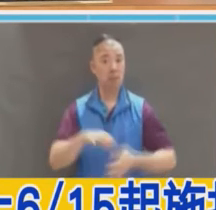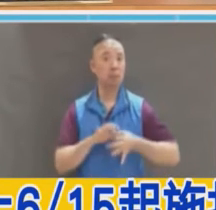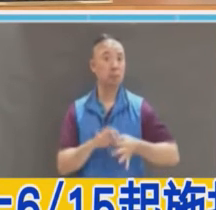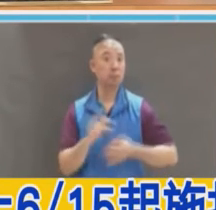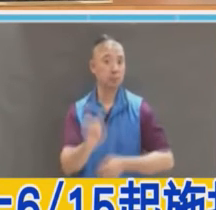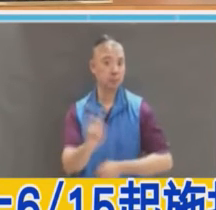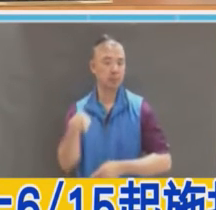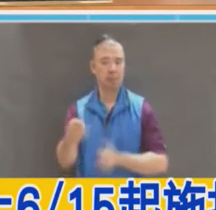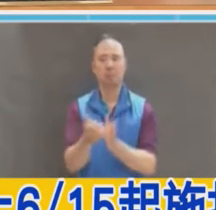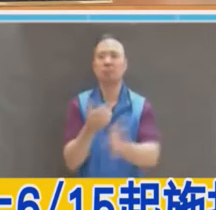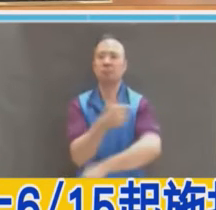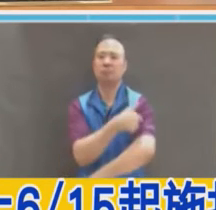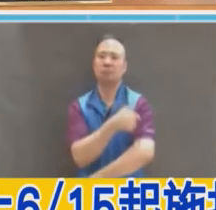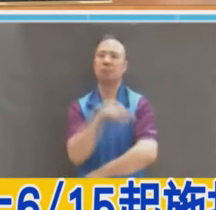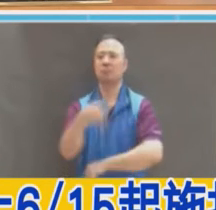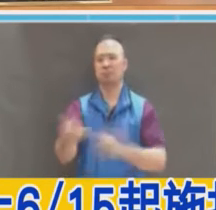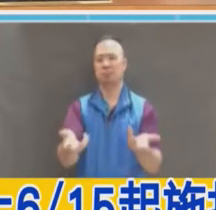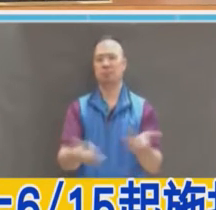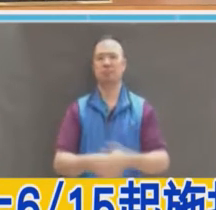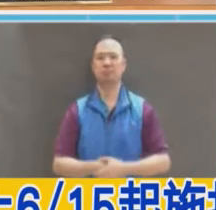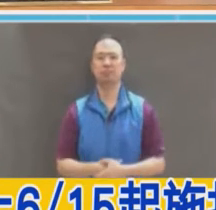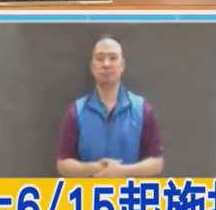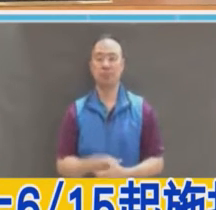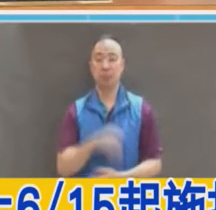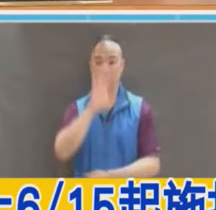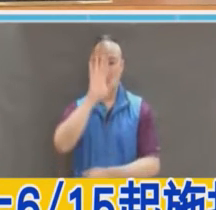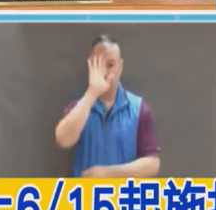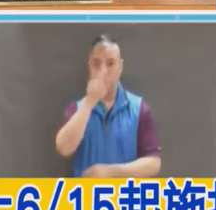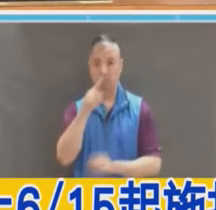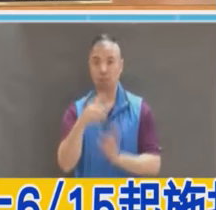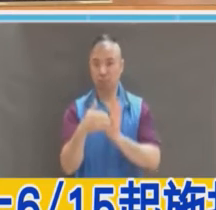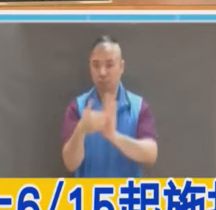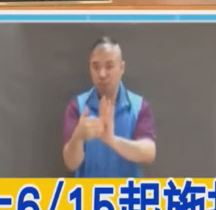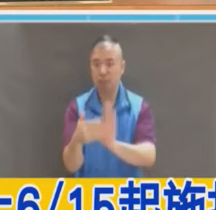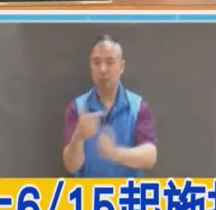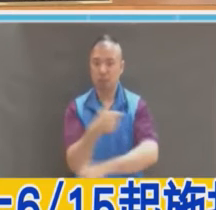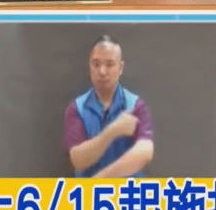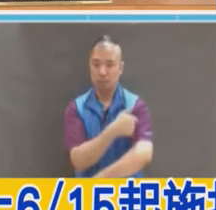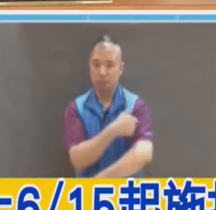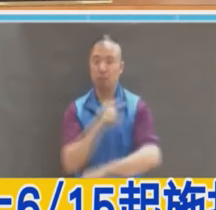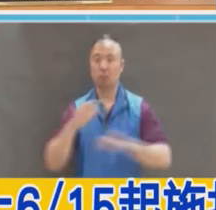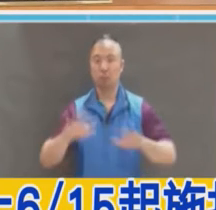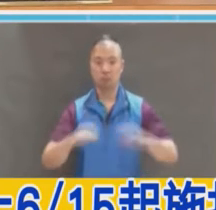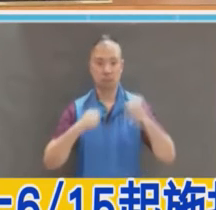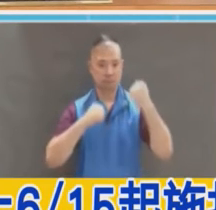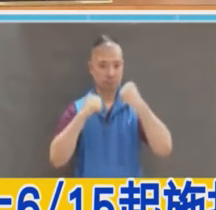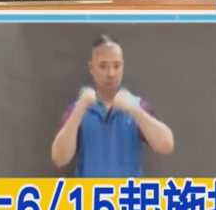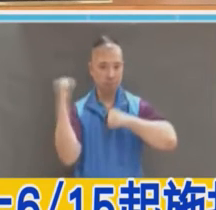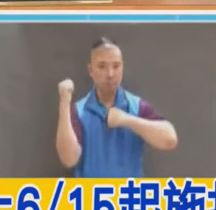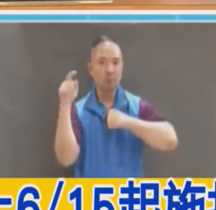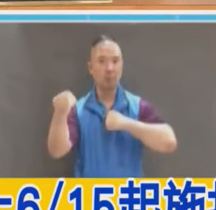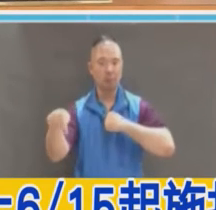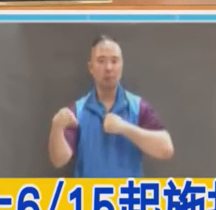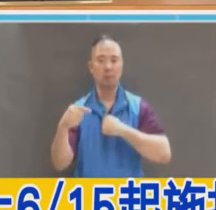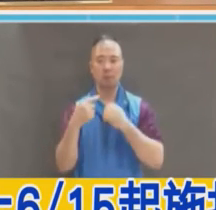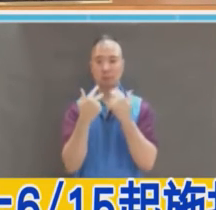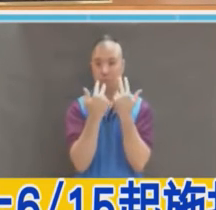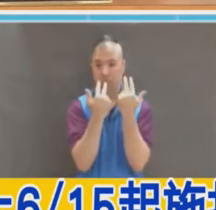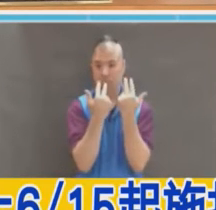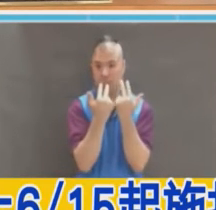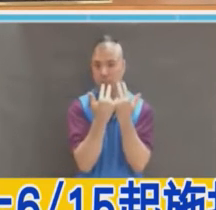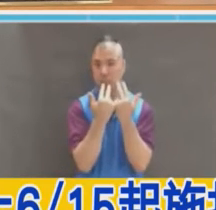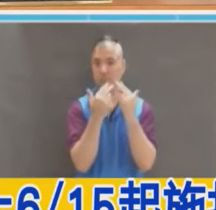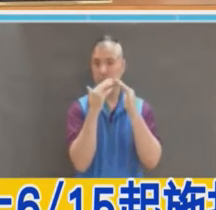从今天下午开始就立即施打。我们下午施打的，先从洗